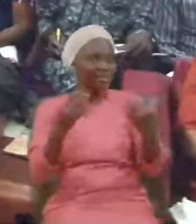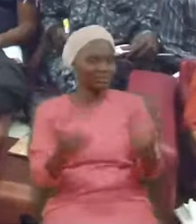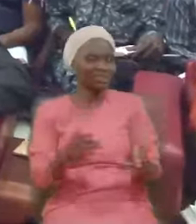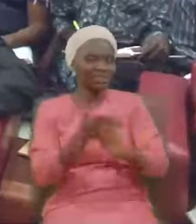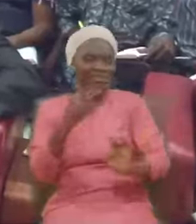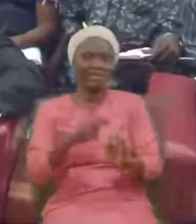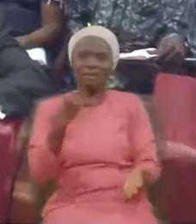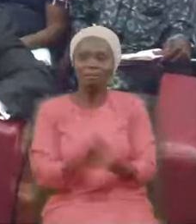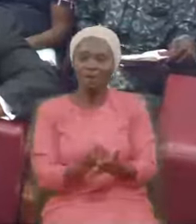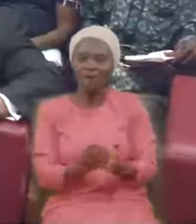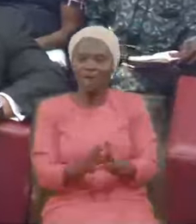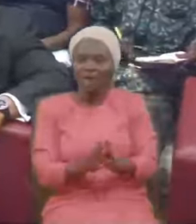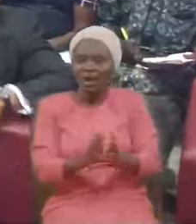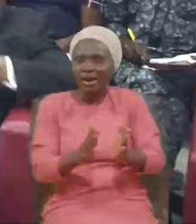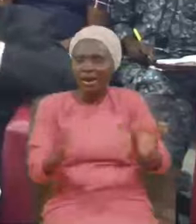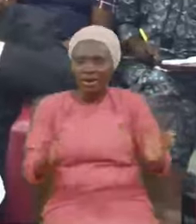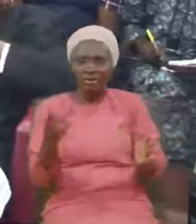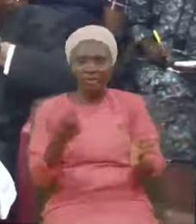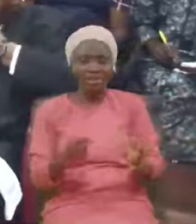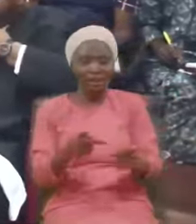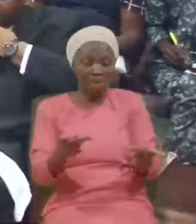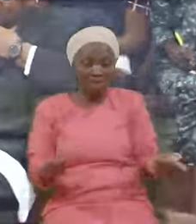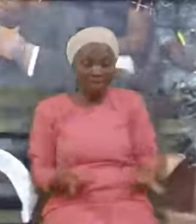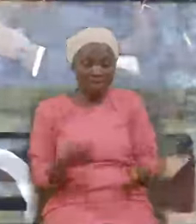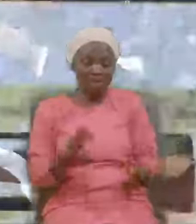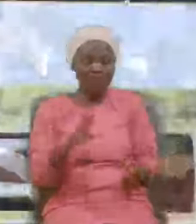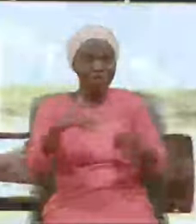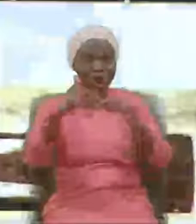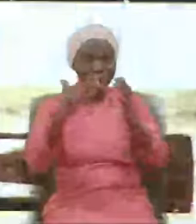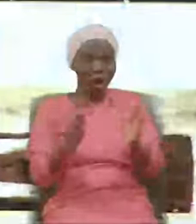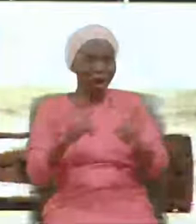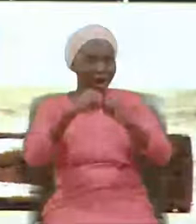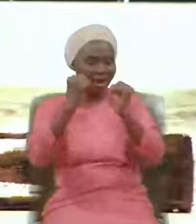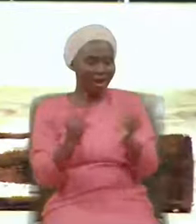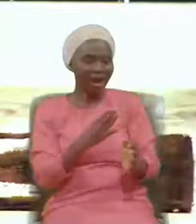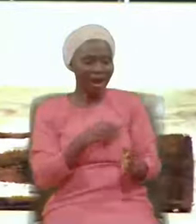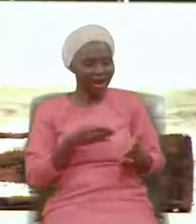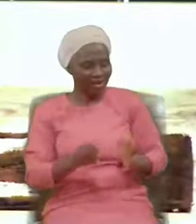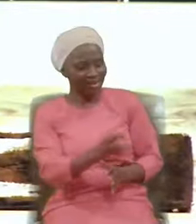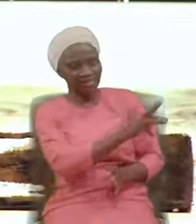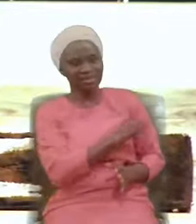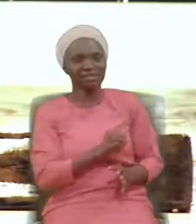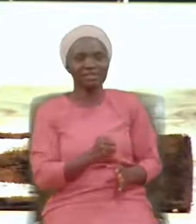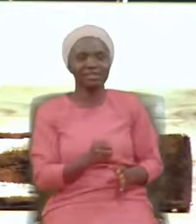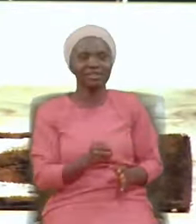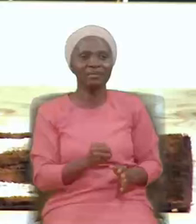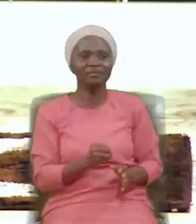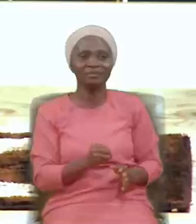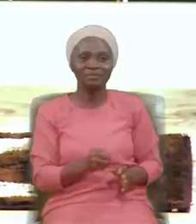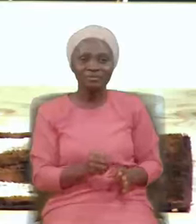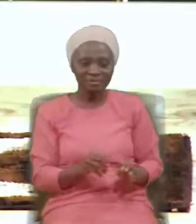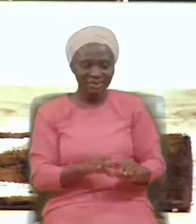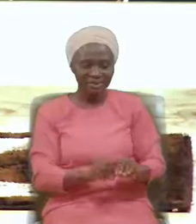Élargis l'espace de ta tente. Qu'on déploie les couvertures de ta